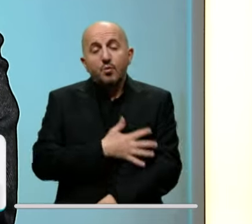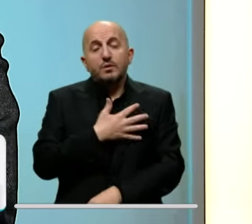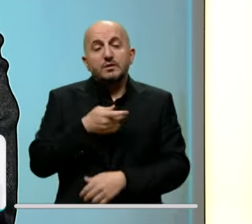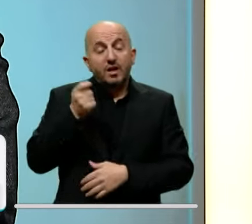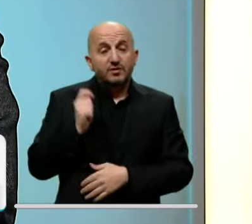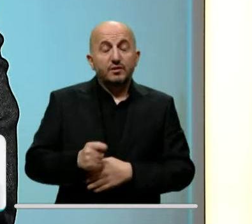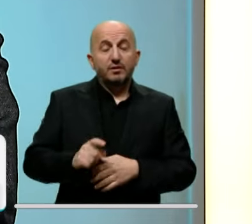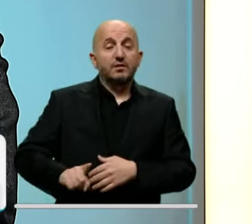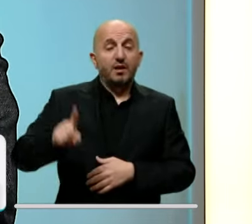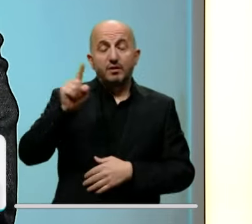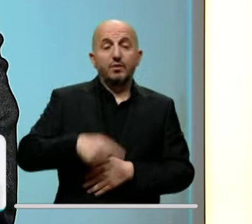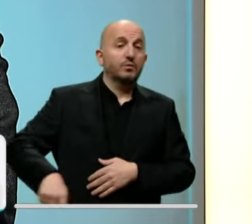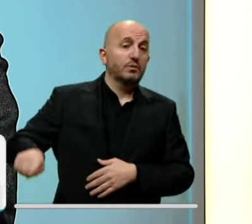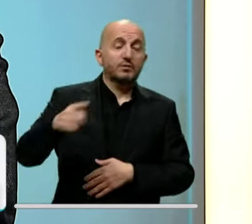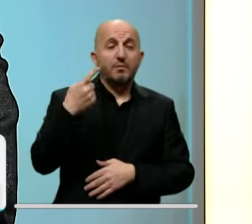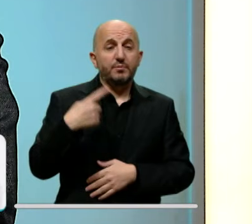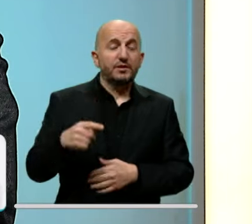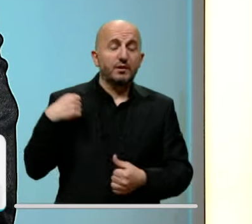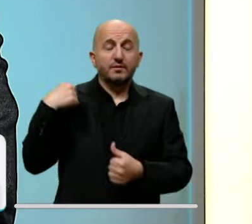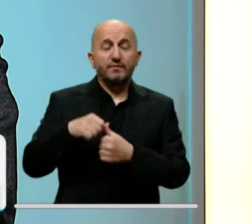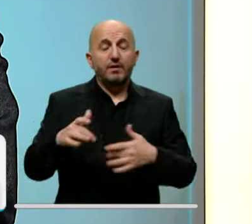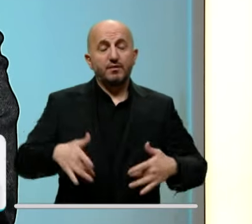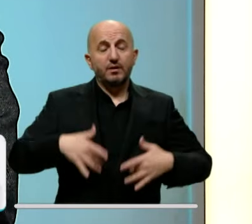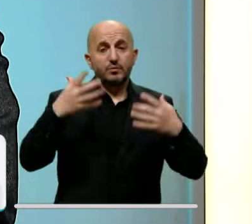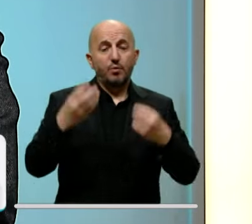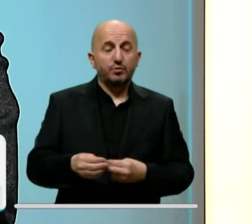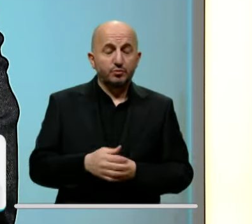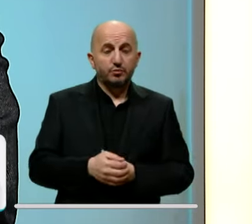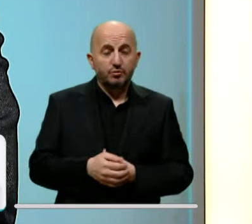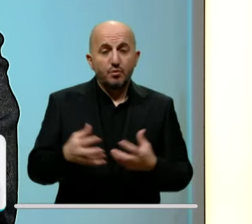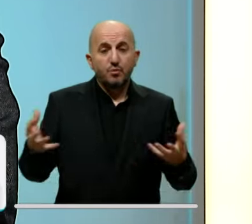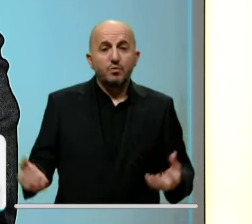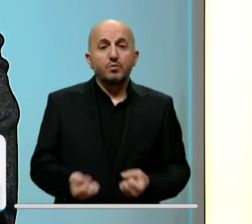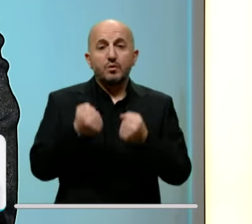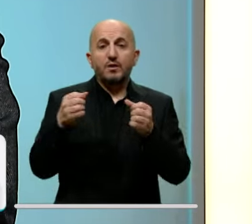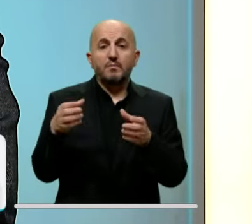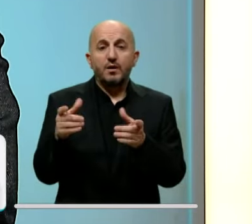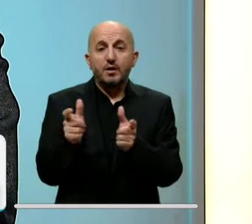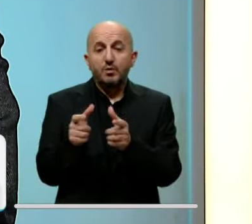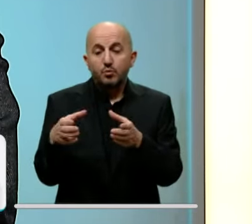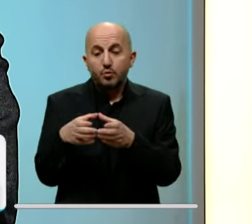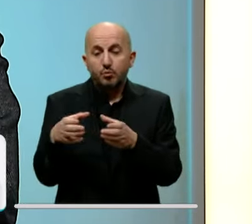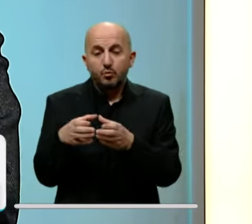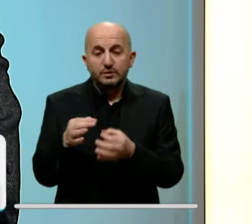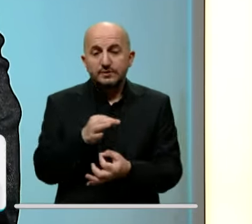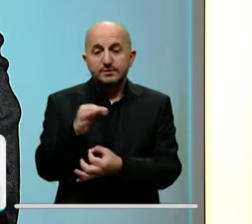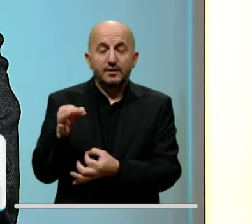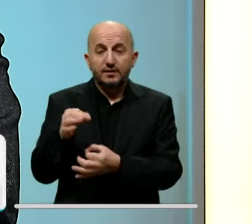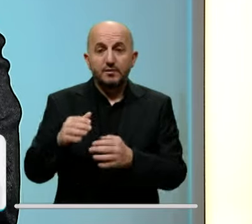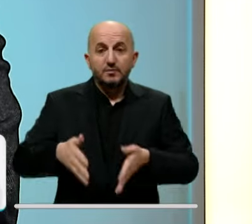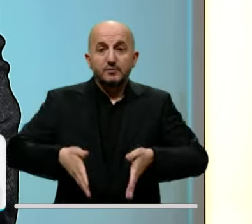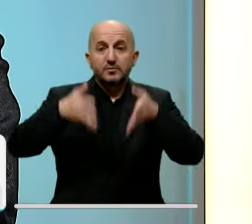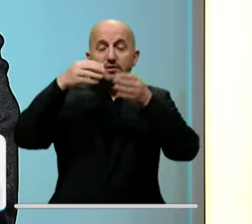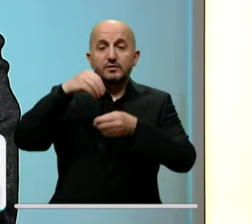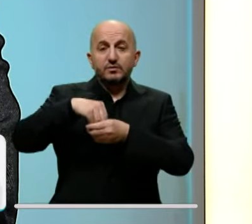gerçekten Allah onlardan binlerce defa razı olsun amin Eee Kurtarma Ekibi binanın e Efendim